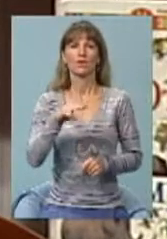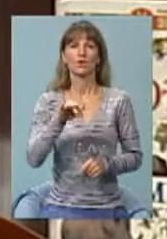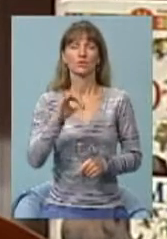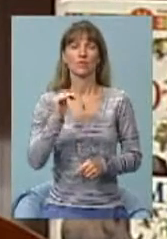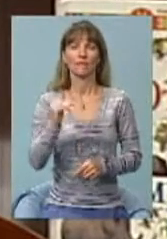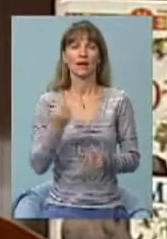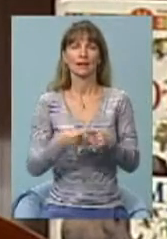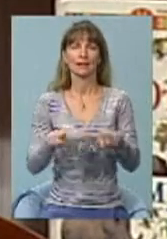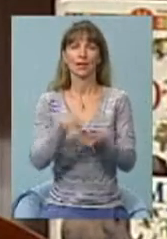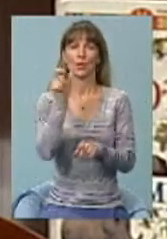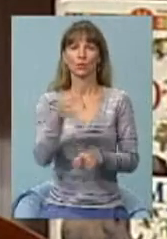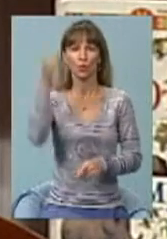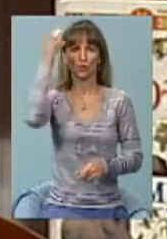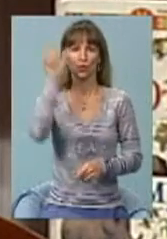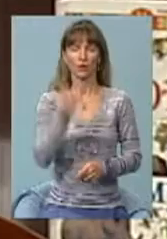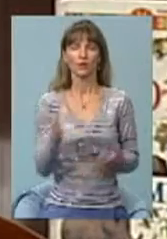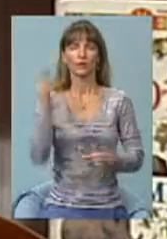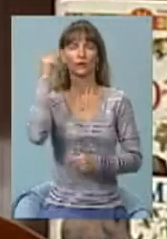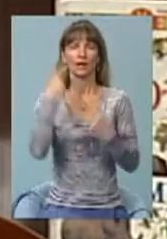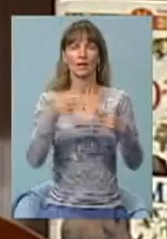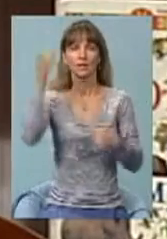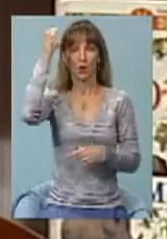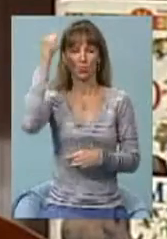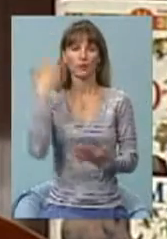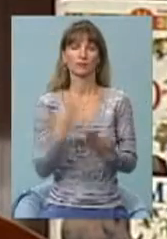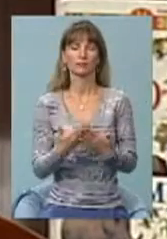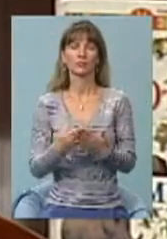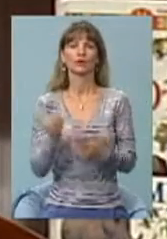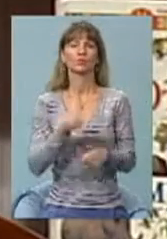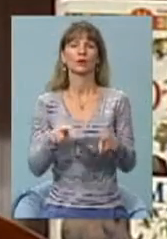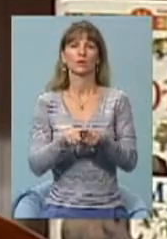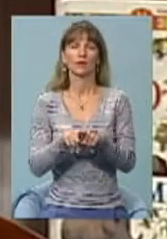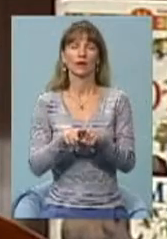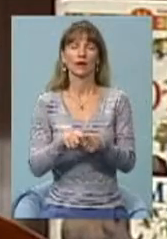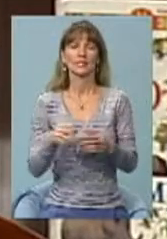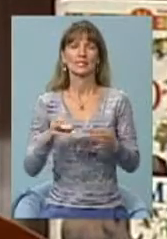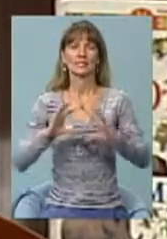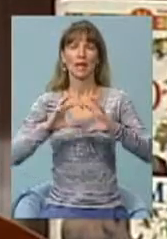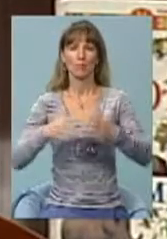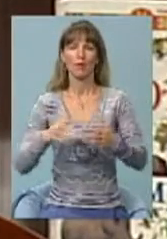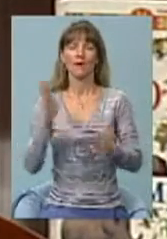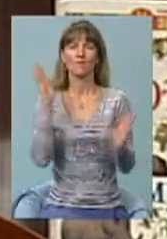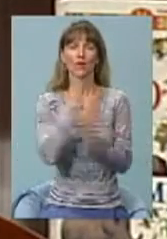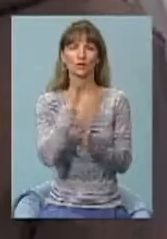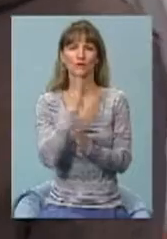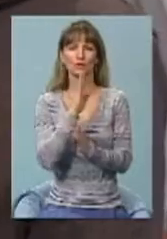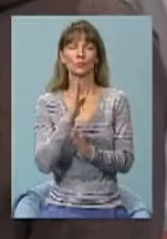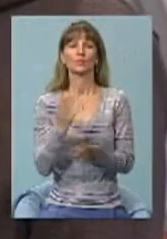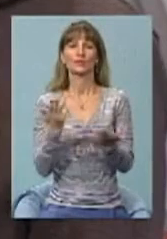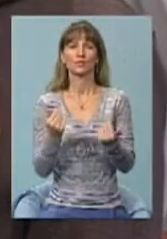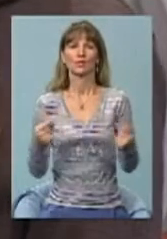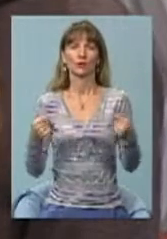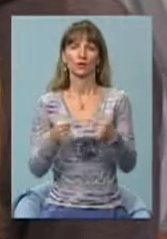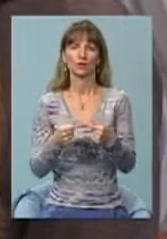такі люди-учені, які вивчають різні науки. Наприклад, що таке земля, воздух. Так, цілком